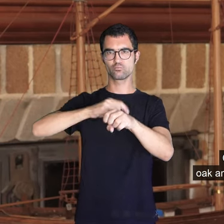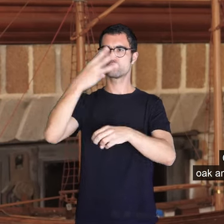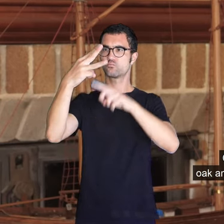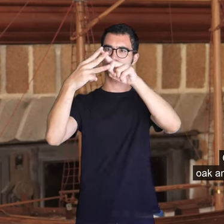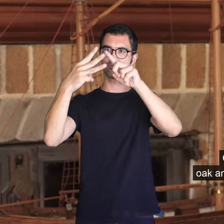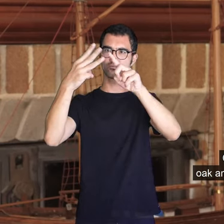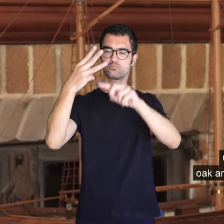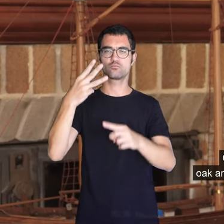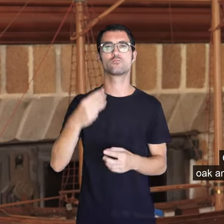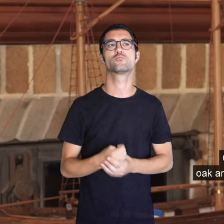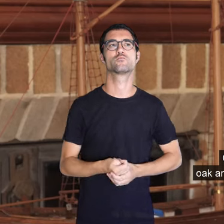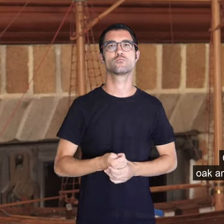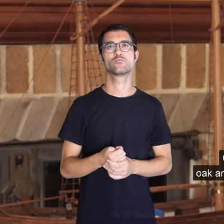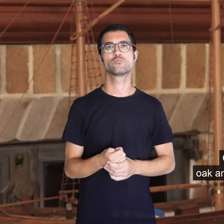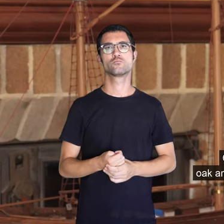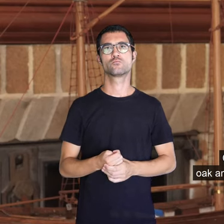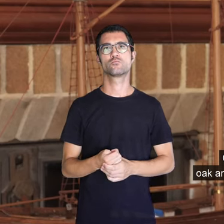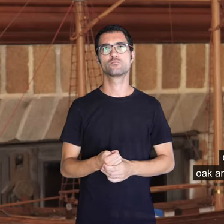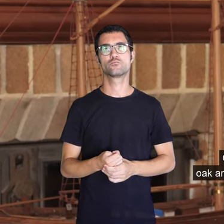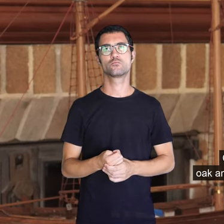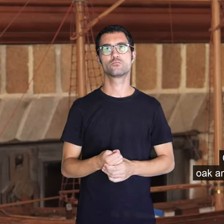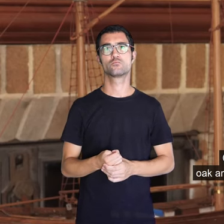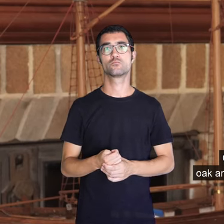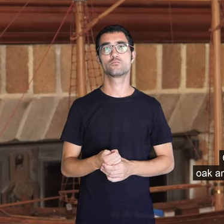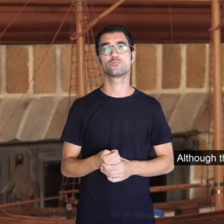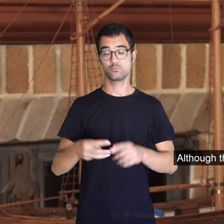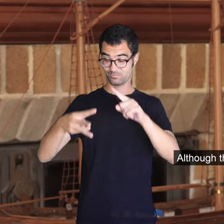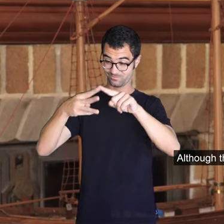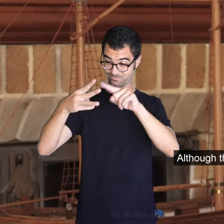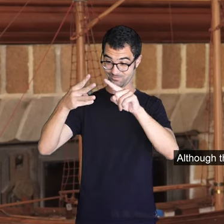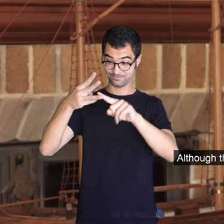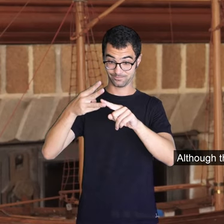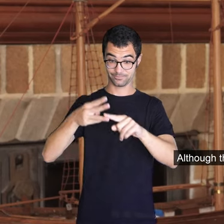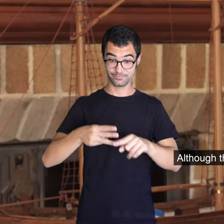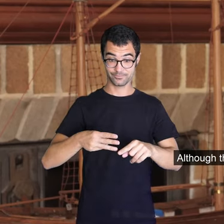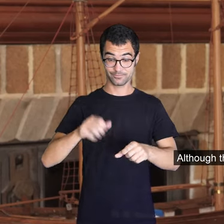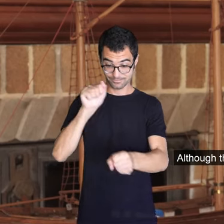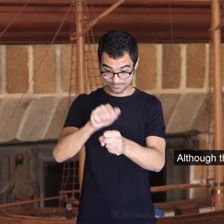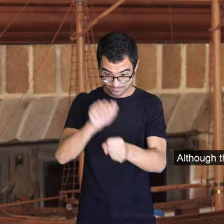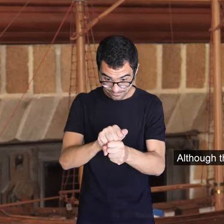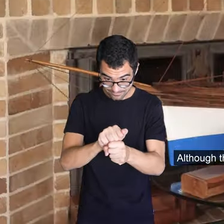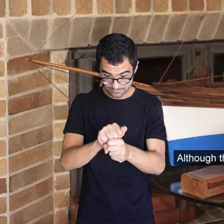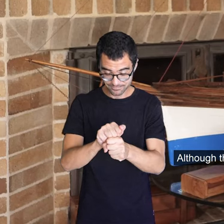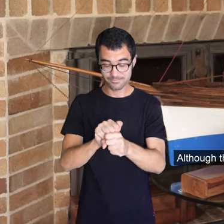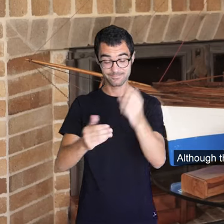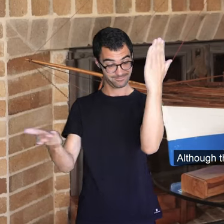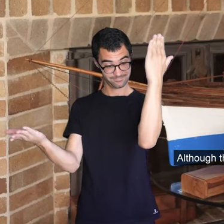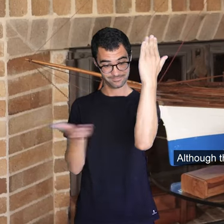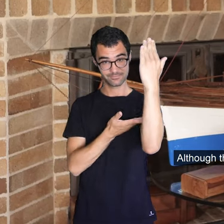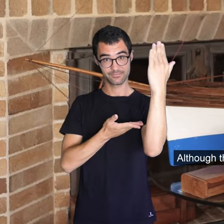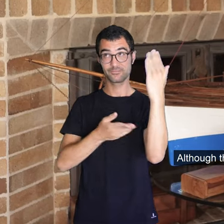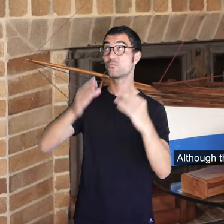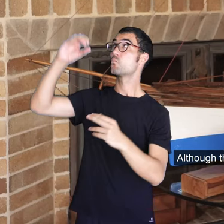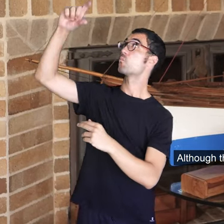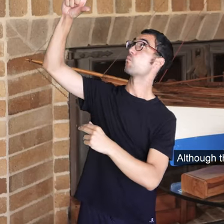maderes, primerament la madera que s'hagi d'emplear per fer feina, malament molta gent no hi cregui, ha de ser tallada de